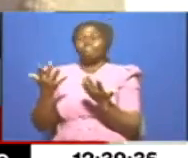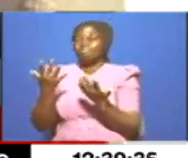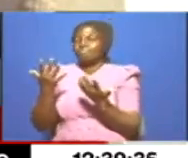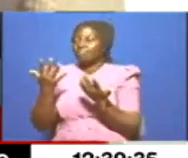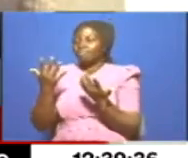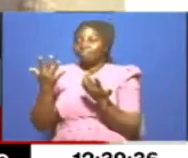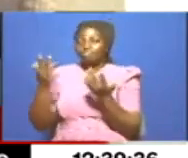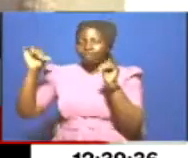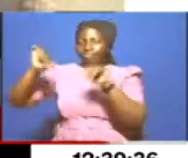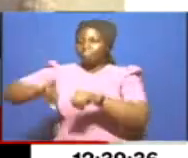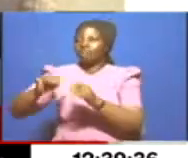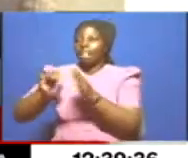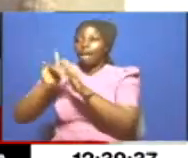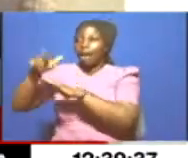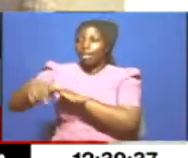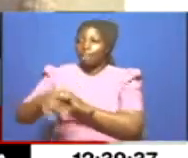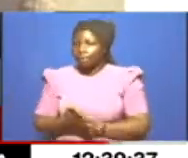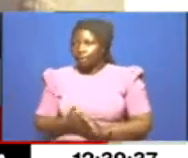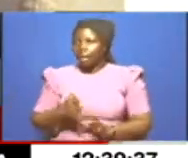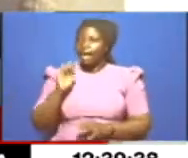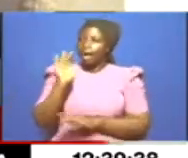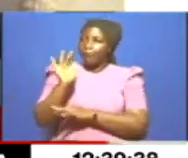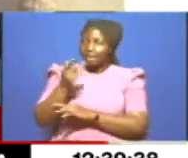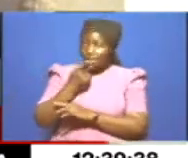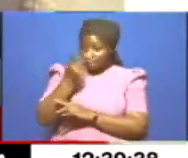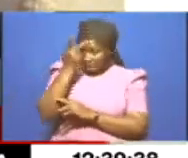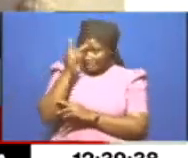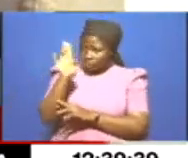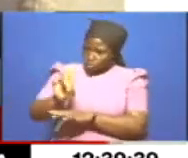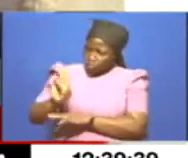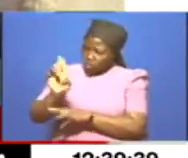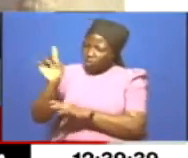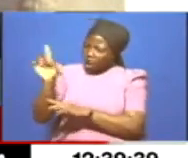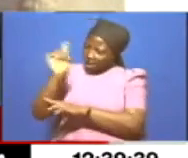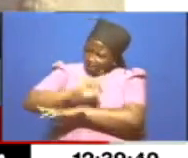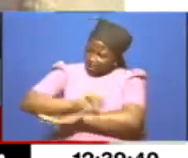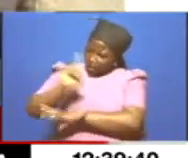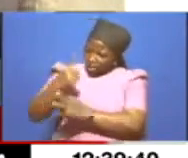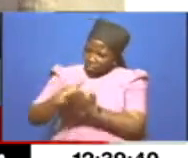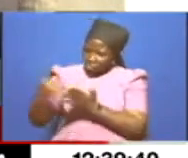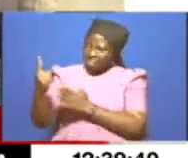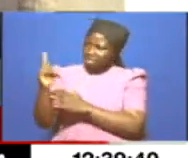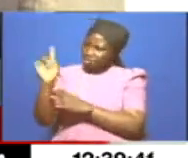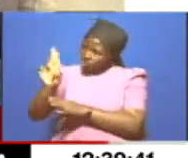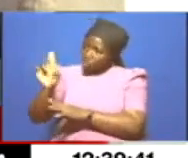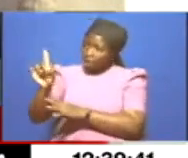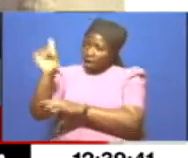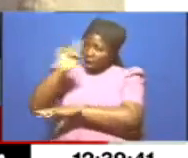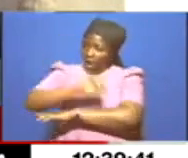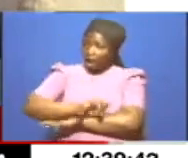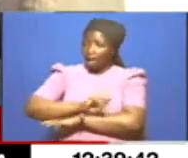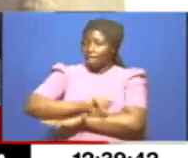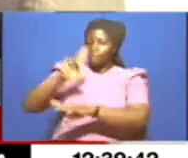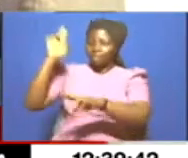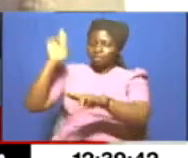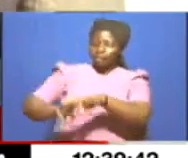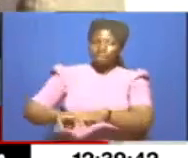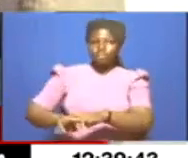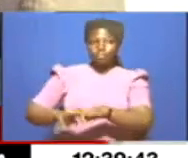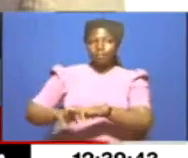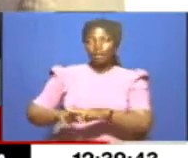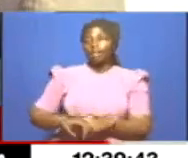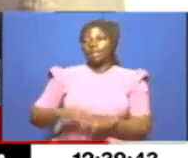wazazi kwamba tuchukue muda, at least one day per week, chukua muda wako vizuri, keti chini na watoto